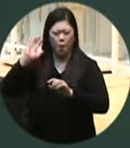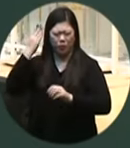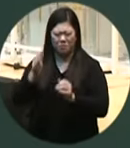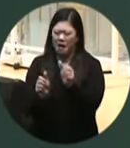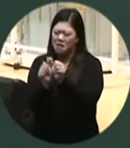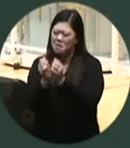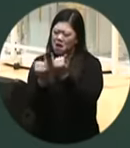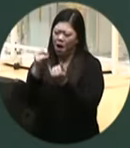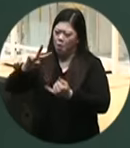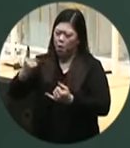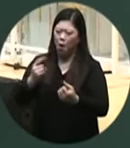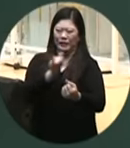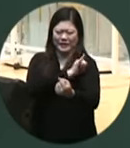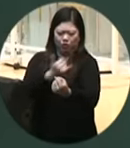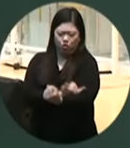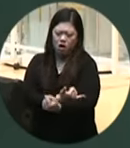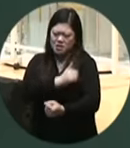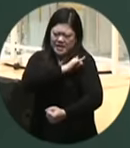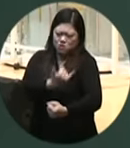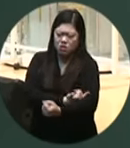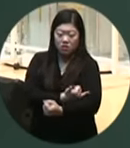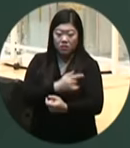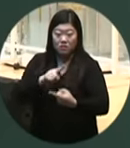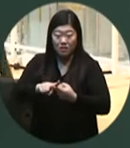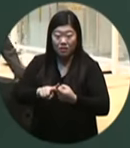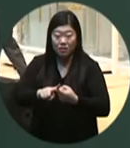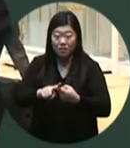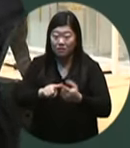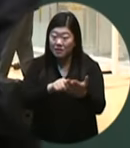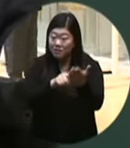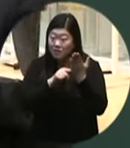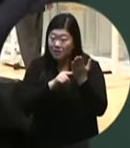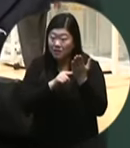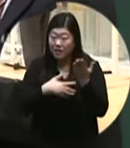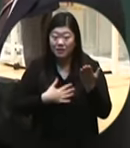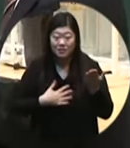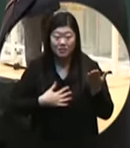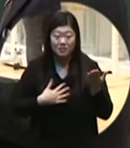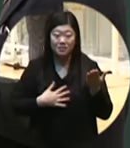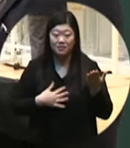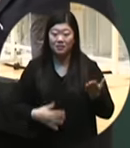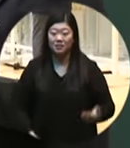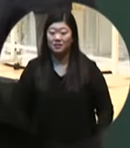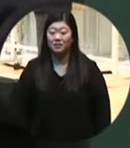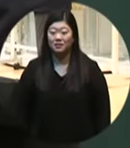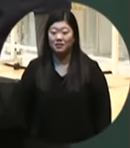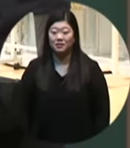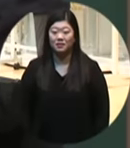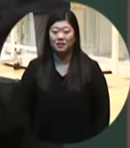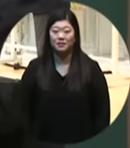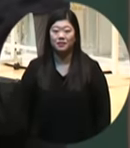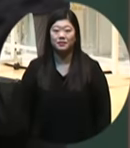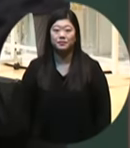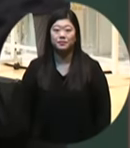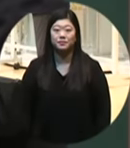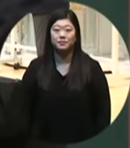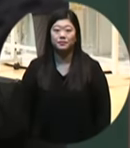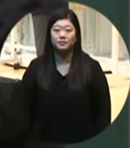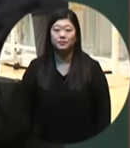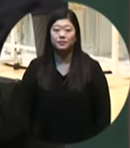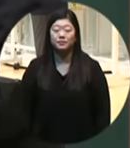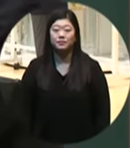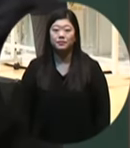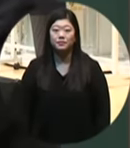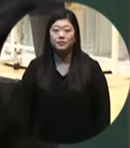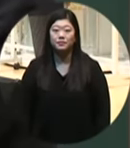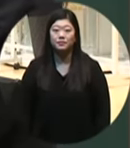사람들 맞습니다. 인권 있습니다. The people, the homosexual community are very frustrated and they say, why do you say this about us? It's our human right. And yes, if you want to